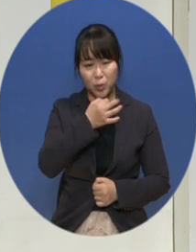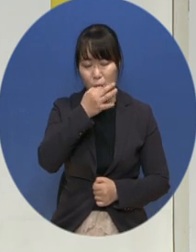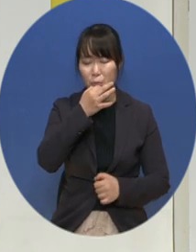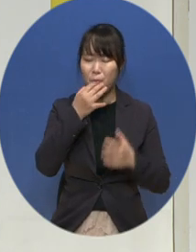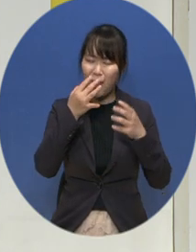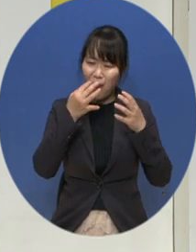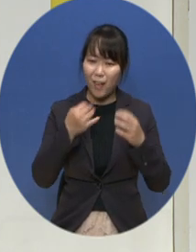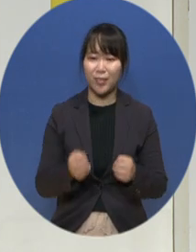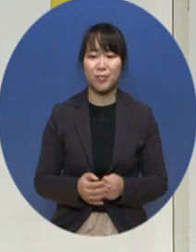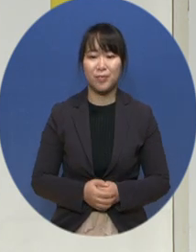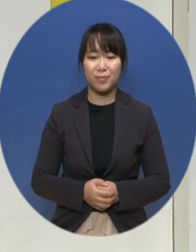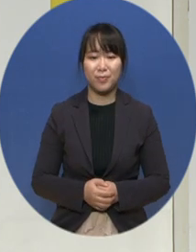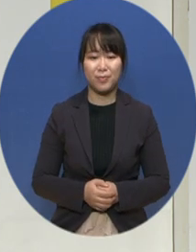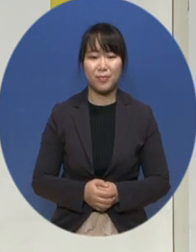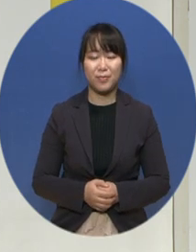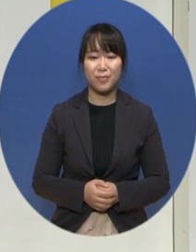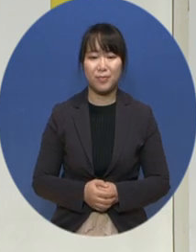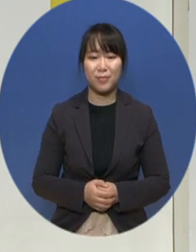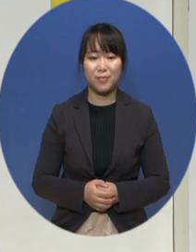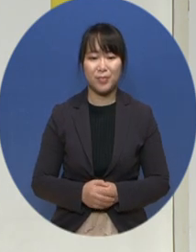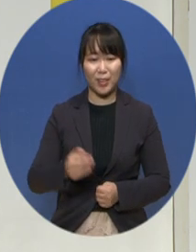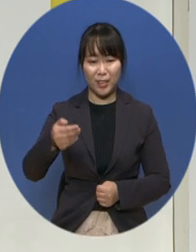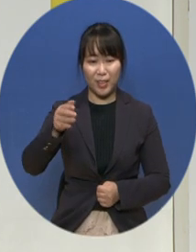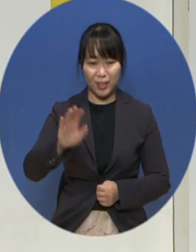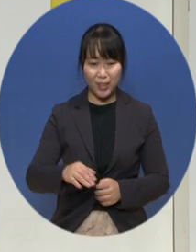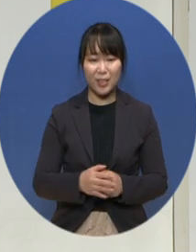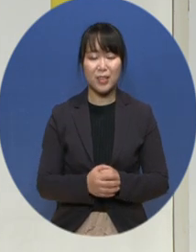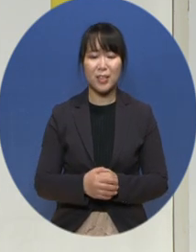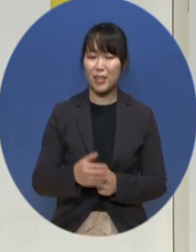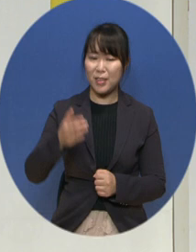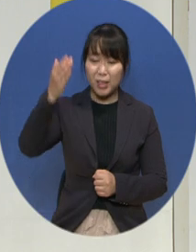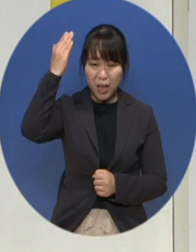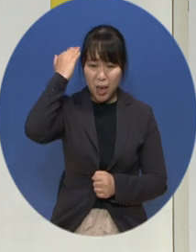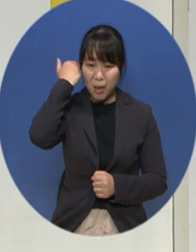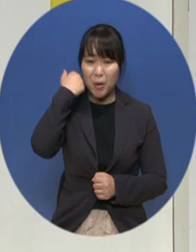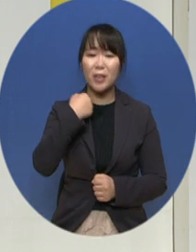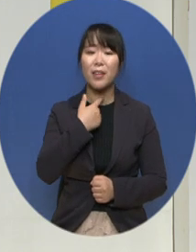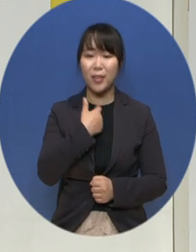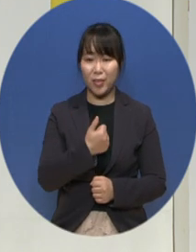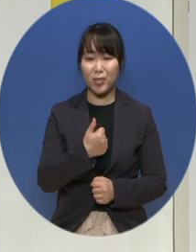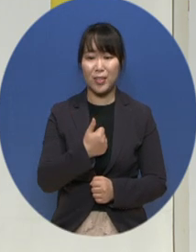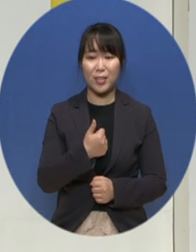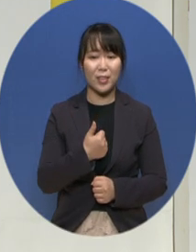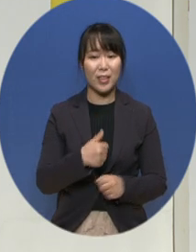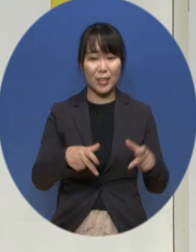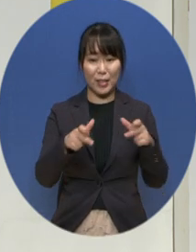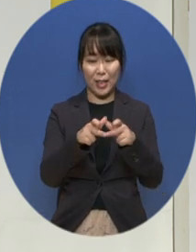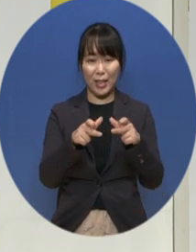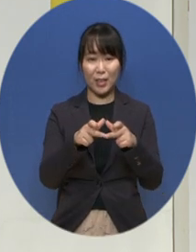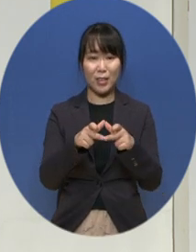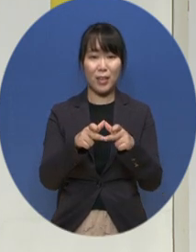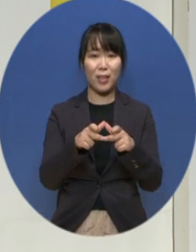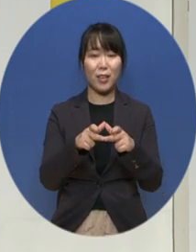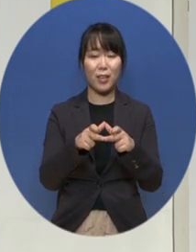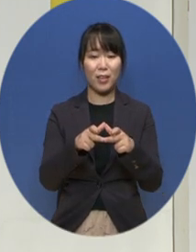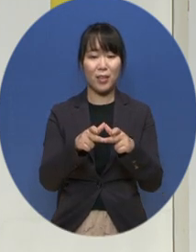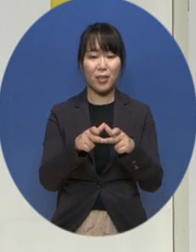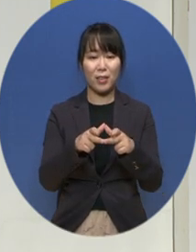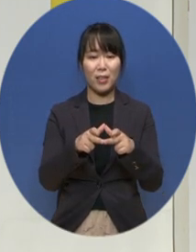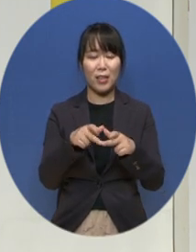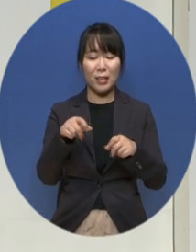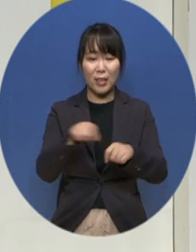좀 많이 생기는데 내가 아 그러나 이제 말해 그 지난번 계속 해왔던 왜 장애인들의 특히 취향인데